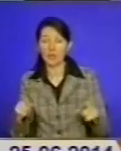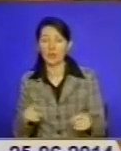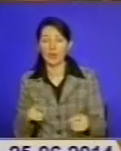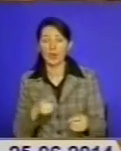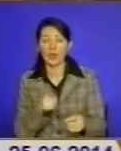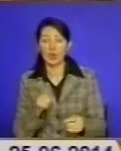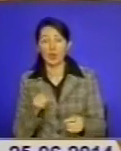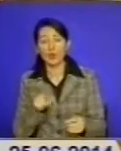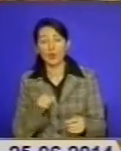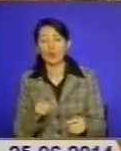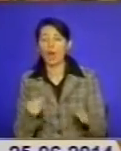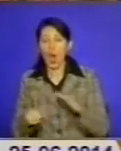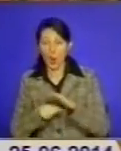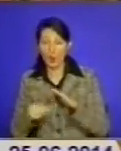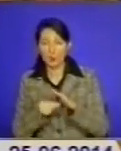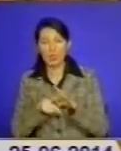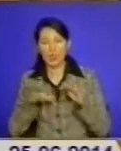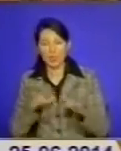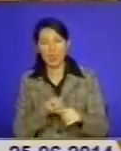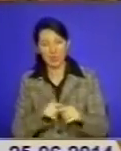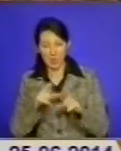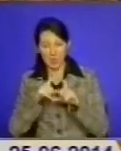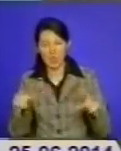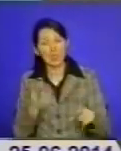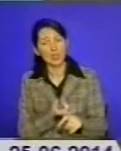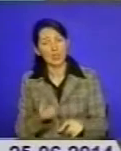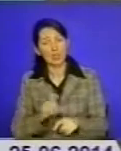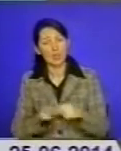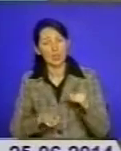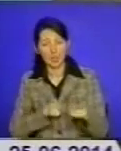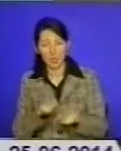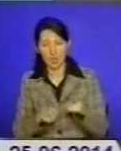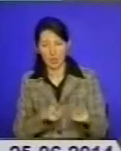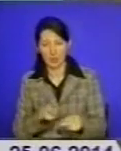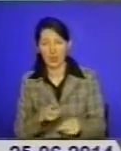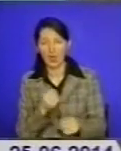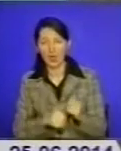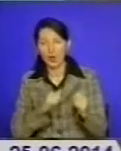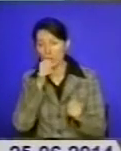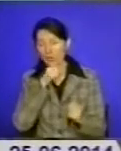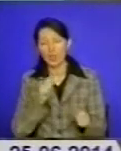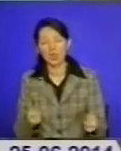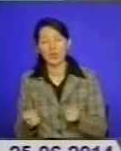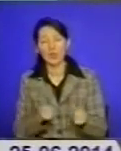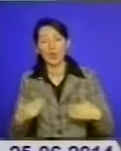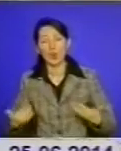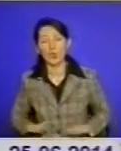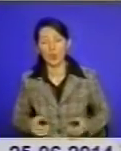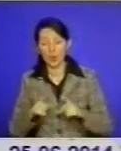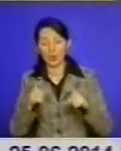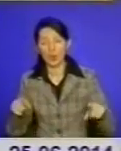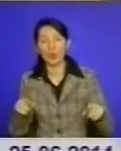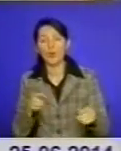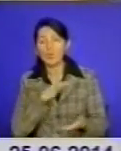галузях найбільше нарікань, зазначив Василь Хомінець. Щороку керівники комунальних установ і підприємств звітуватимуть про